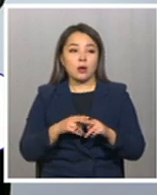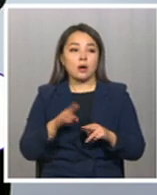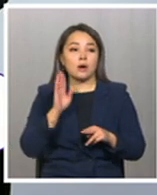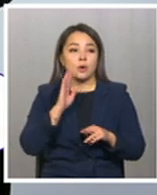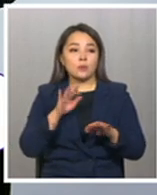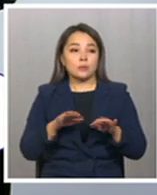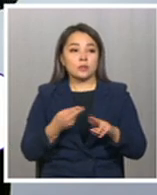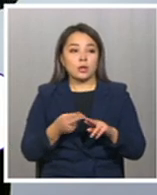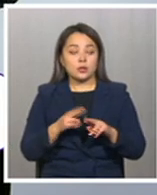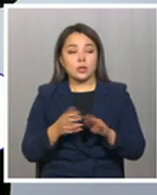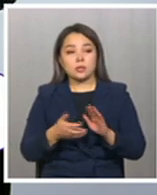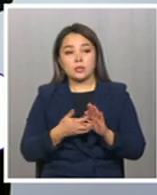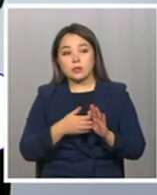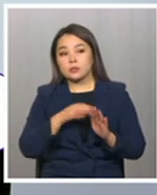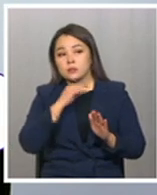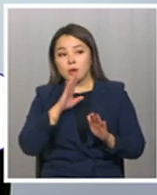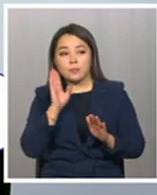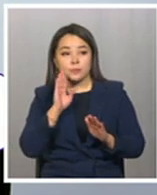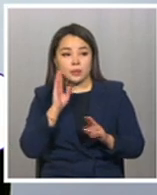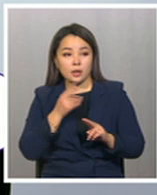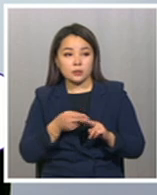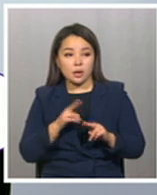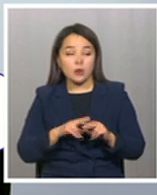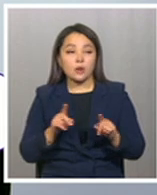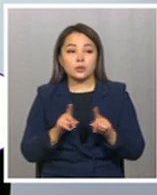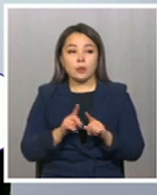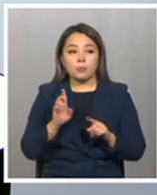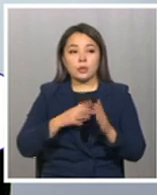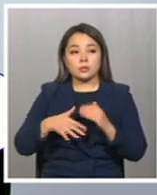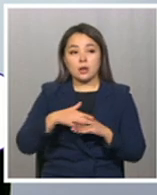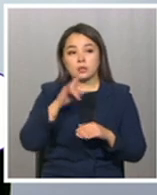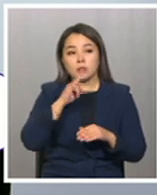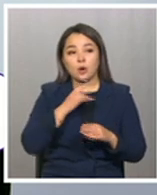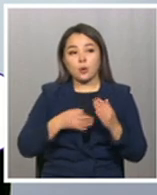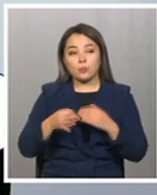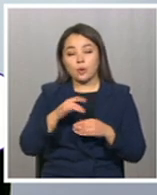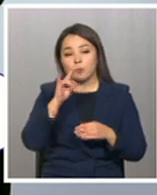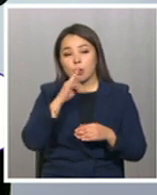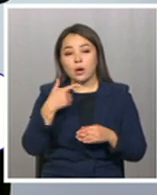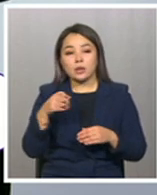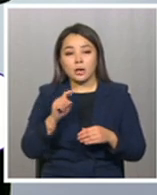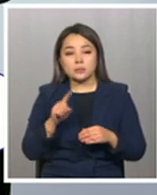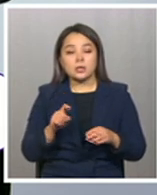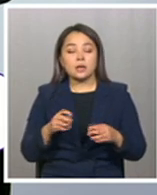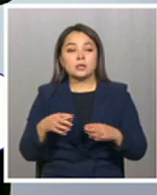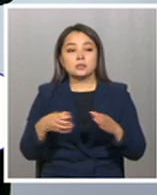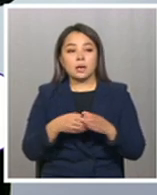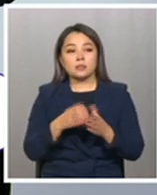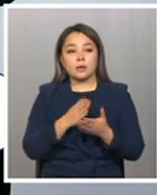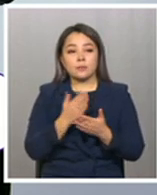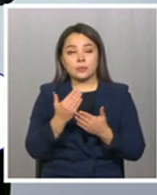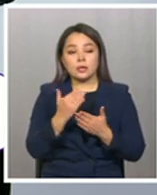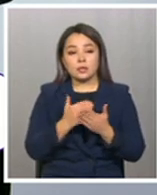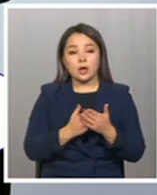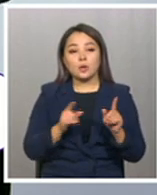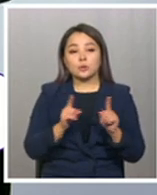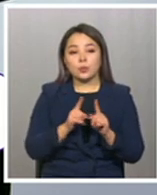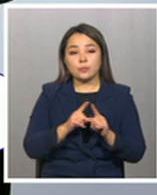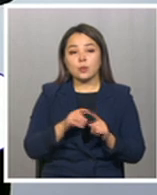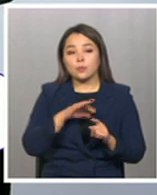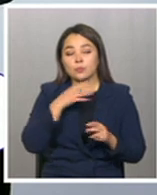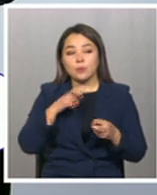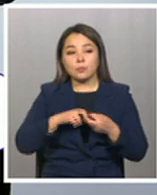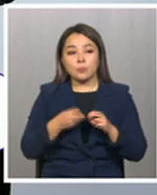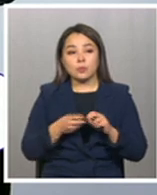өткір тапшылығы, сонымен бірге мынау Батыс Қазақстан облысындағы мұнай газ саласының экологиялық салдар сияқты біраз